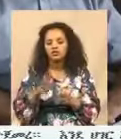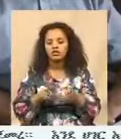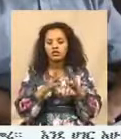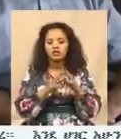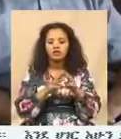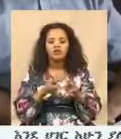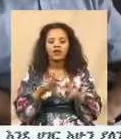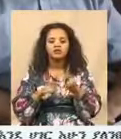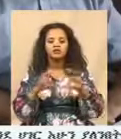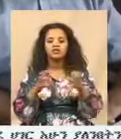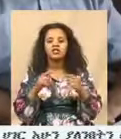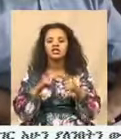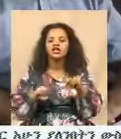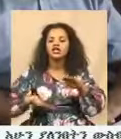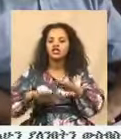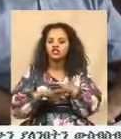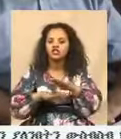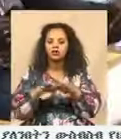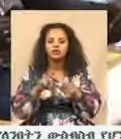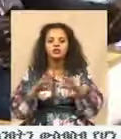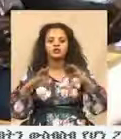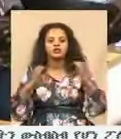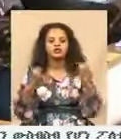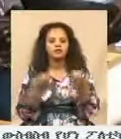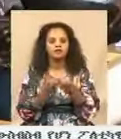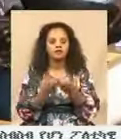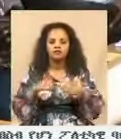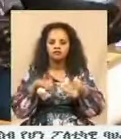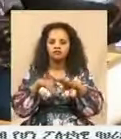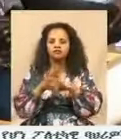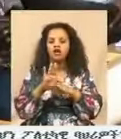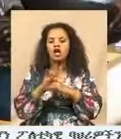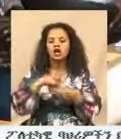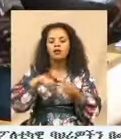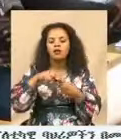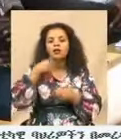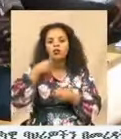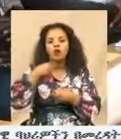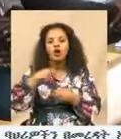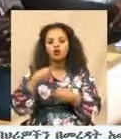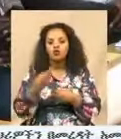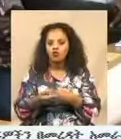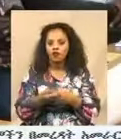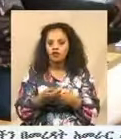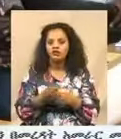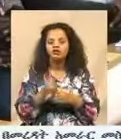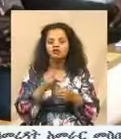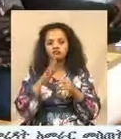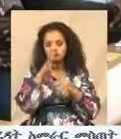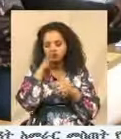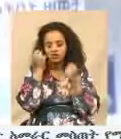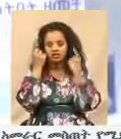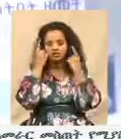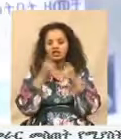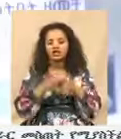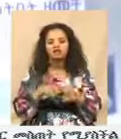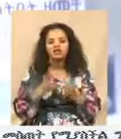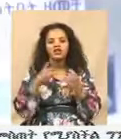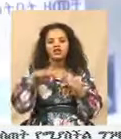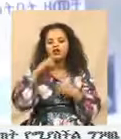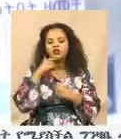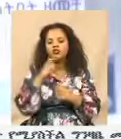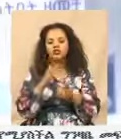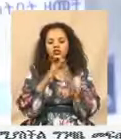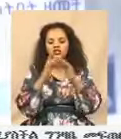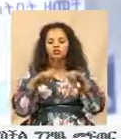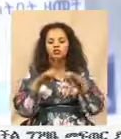የማህበረሰብ ሚዲያዎችም እስከ ታችኛው የማህበረሰብ ክፍል ዘልቆ በመግባት በአካባቢው ቋንቋ ግንዛቤ የመፍጠር አቅማቸው ከፍተኛ ነው ያሉት